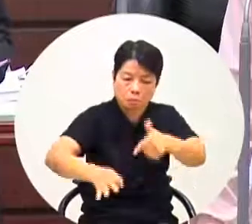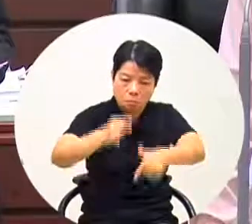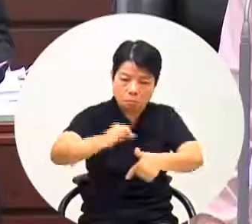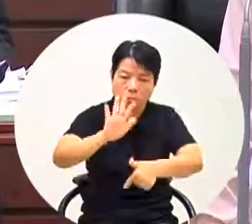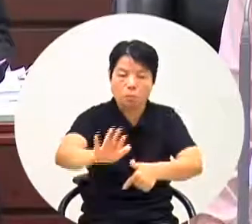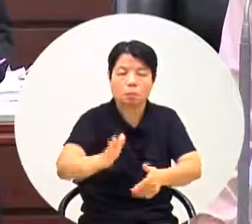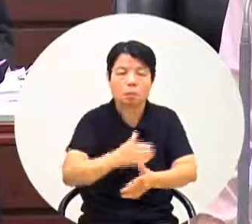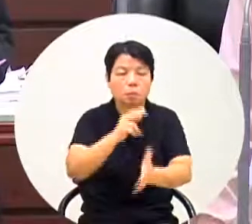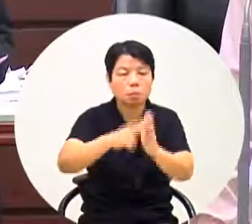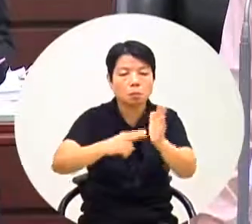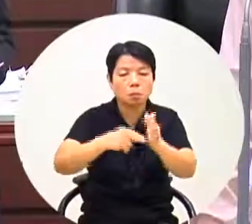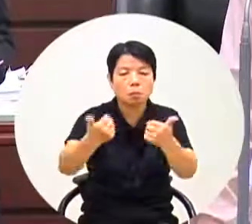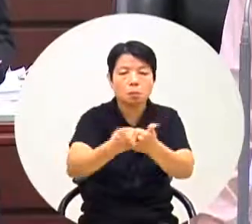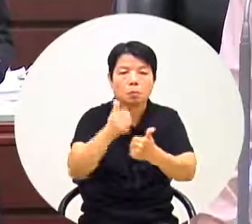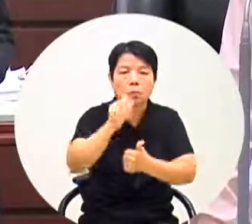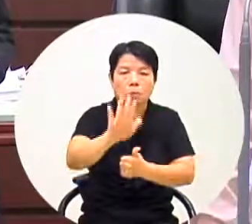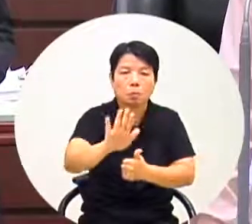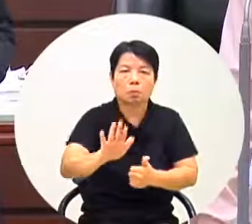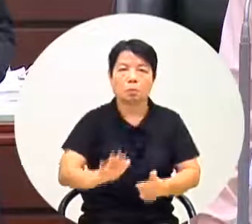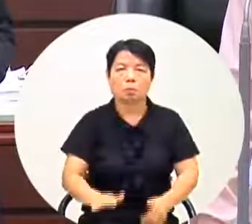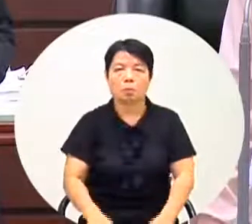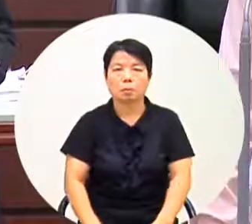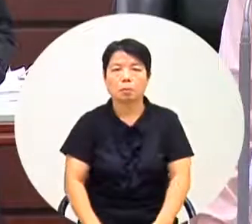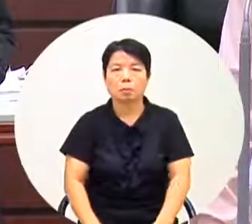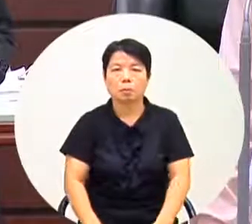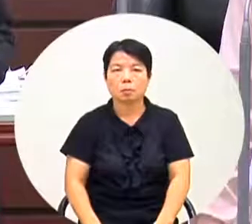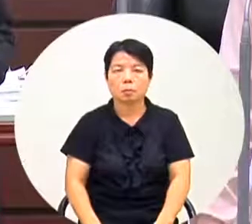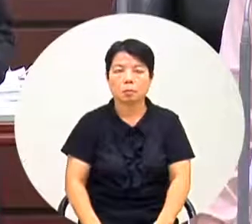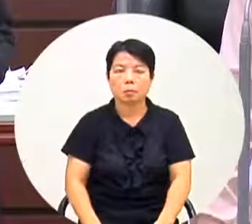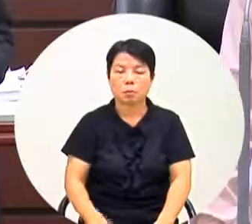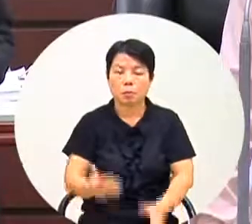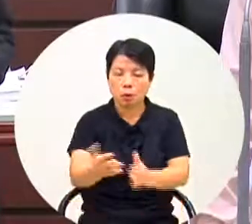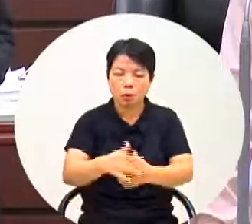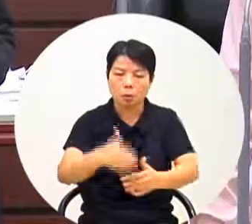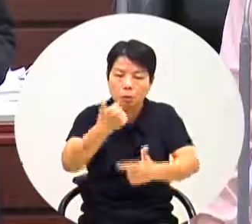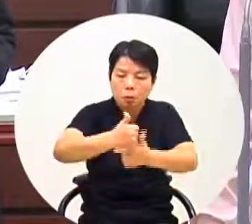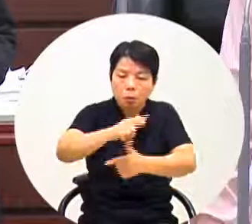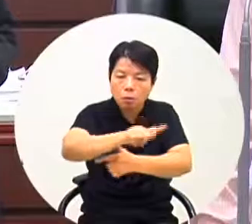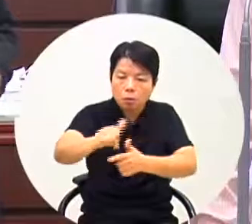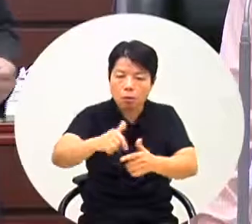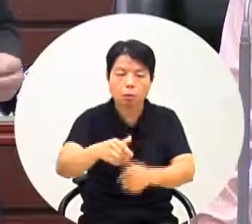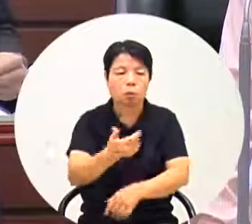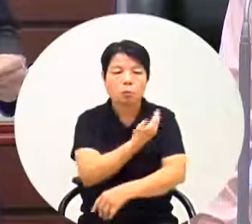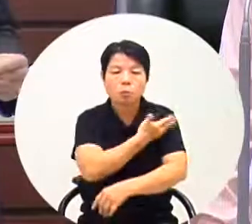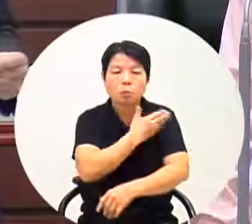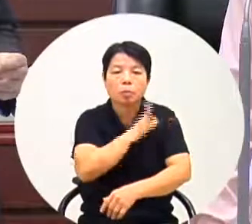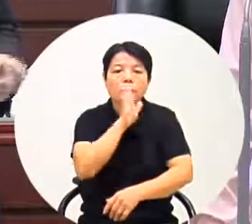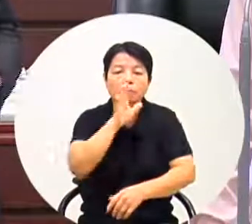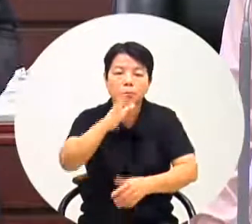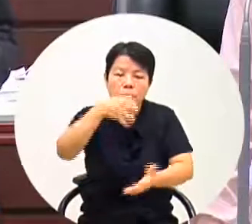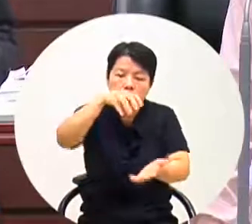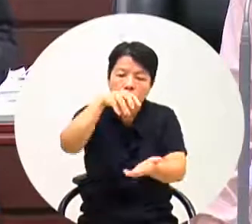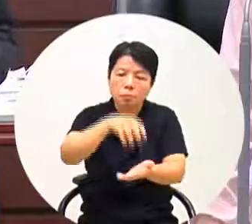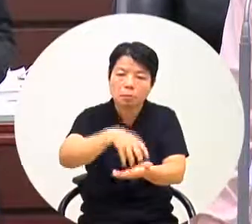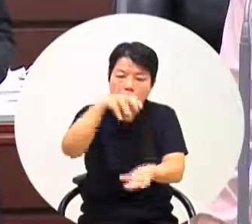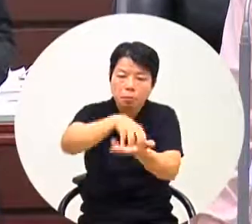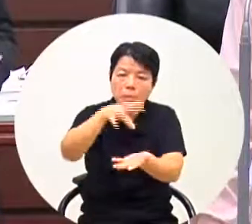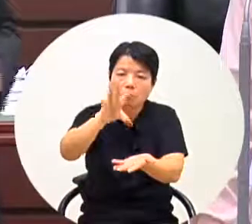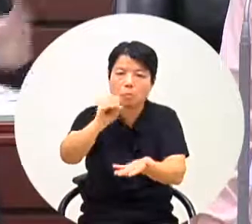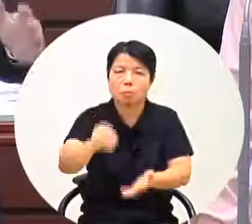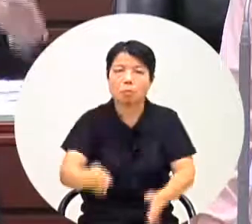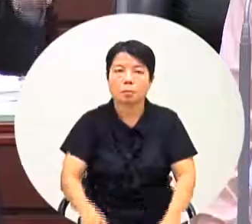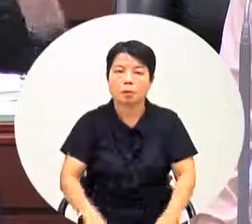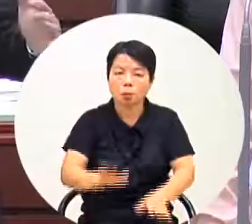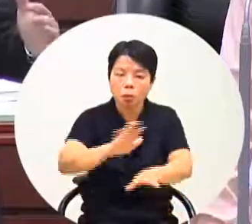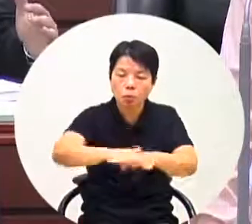明会时候也特别有说明，就是到时候建物的部分不论它是不是有登记，我们都会依照